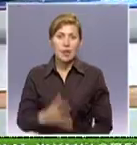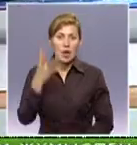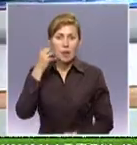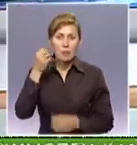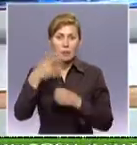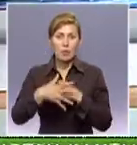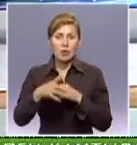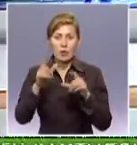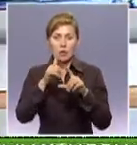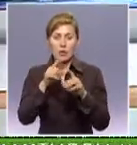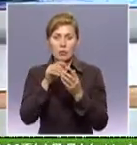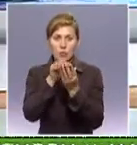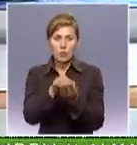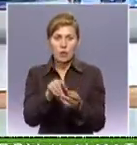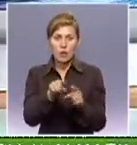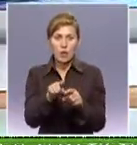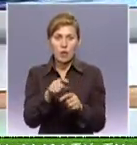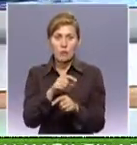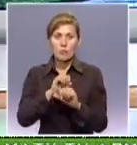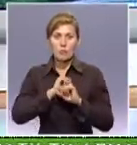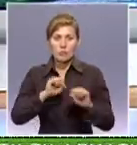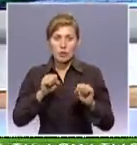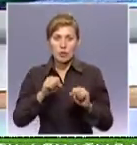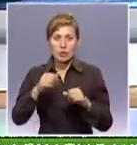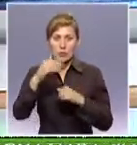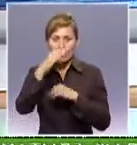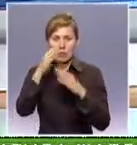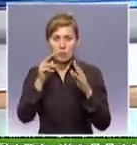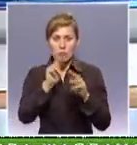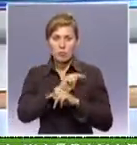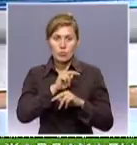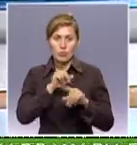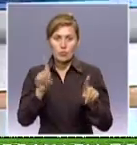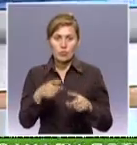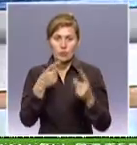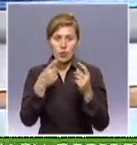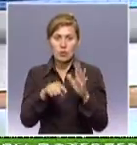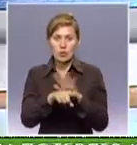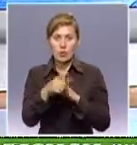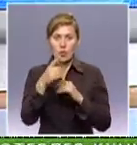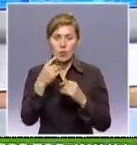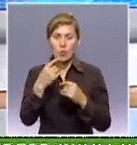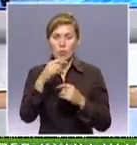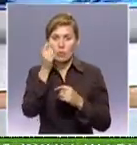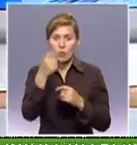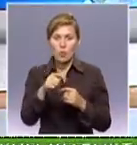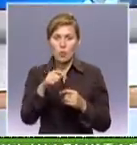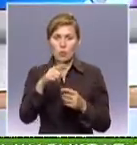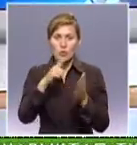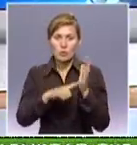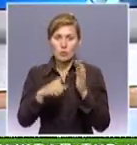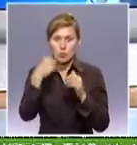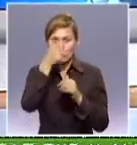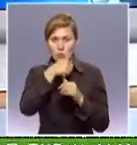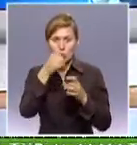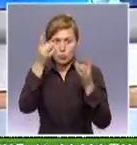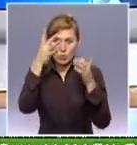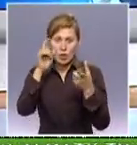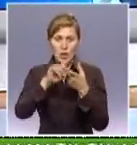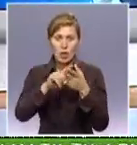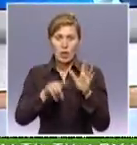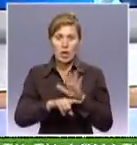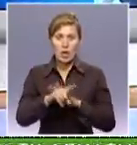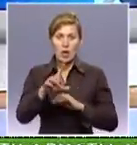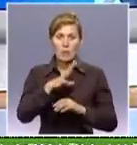Алматының орталық зиратында жерленген батырлардың бейіттерін өңдеу жұмыстары басталды. Бұл шара Ұлы Отан соғысының 70 жыл толуы мерейтойына орай қолға